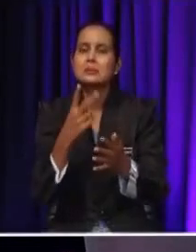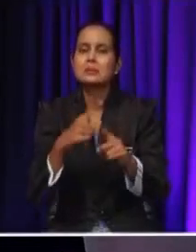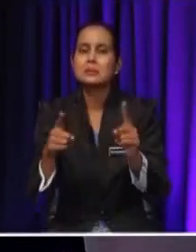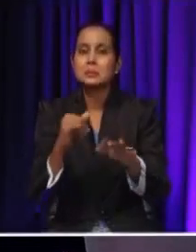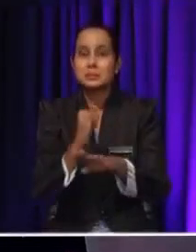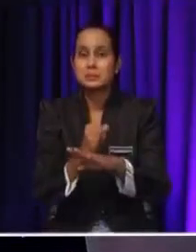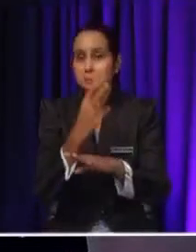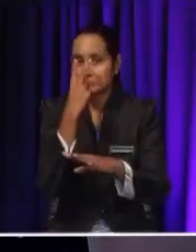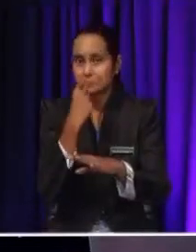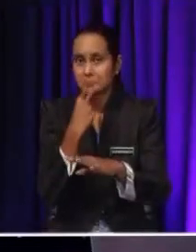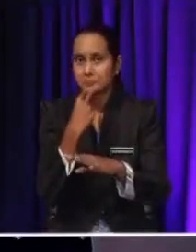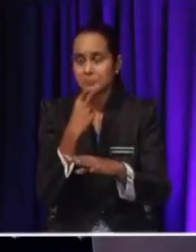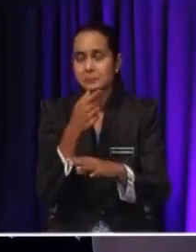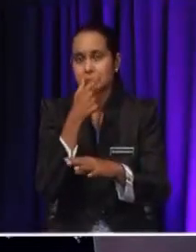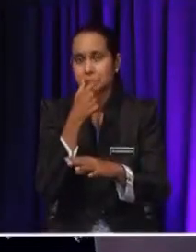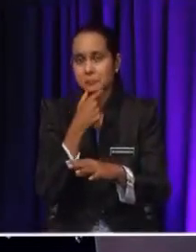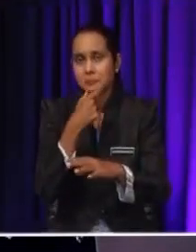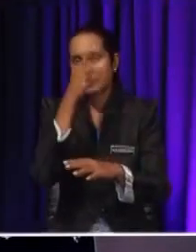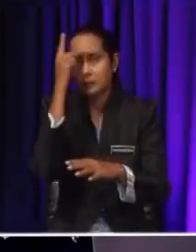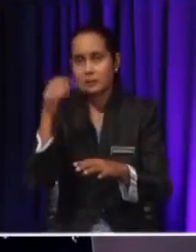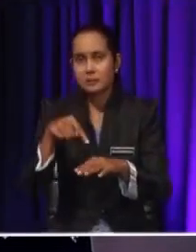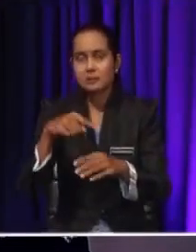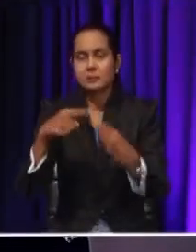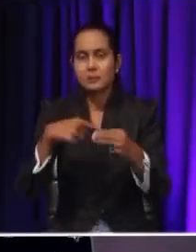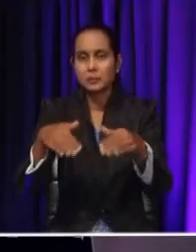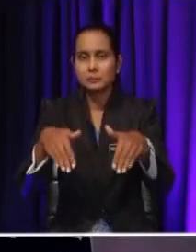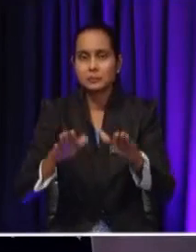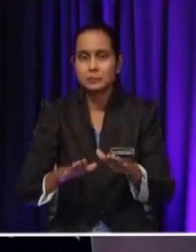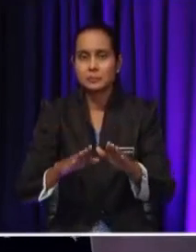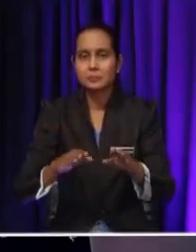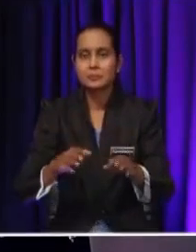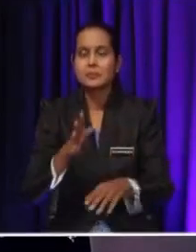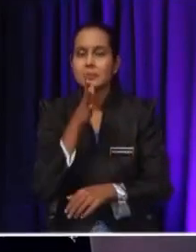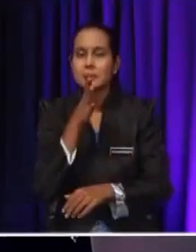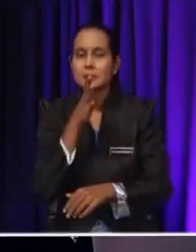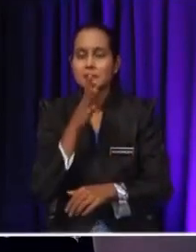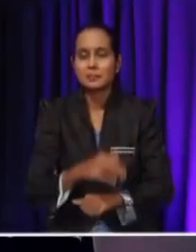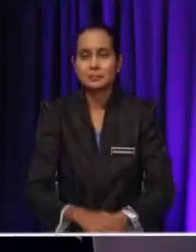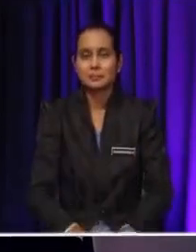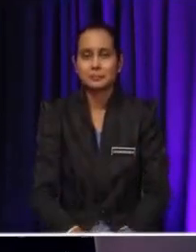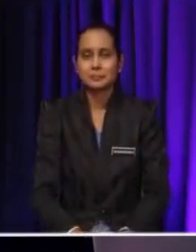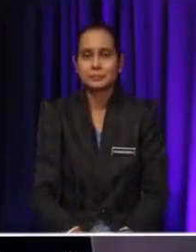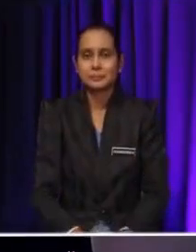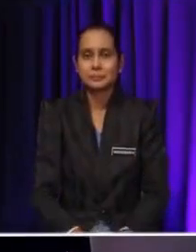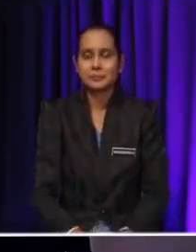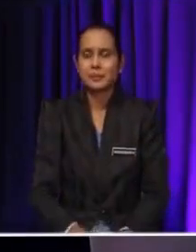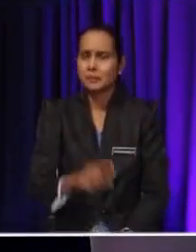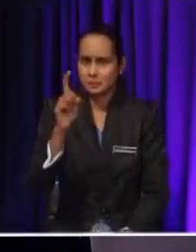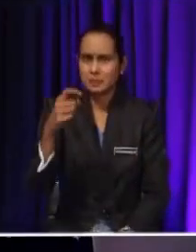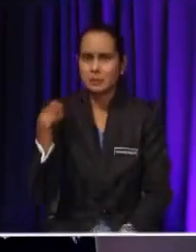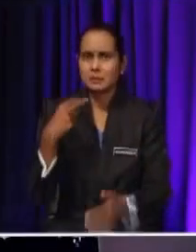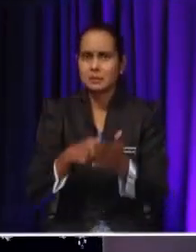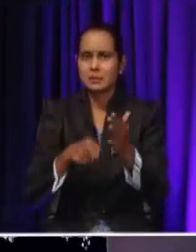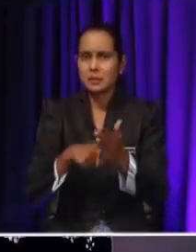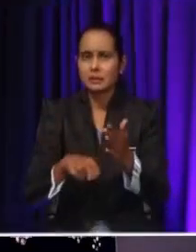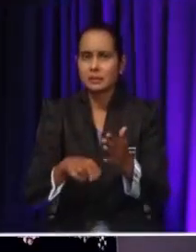sebab ini kita pasal ke makam dan sebelum kita semua nih yang sebenarnya mesti ada nilainya Akmal